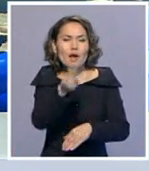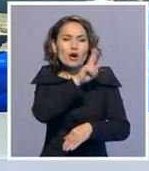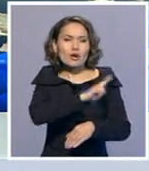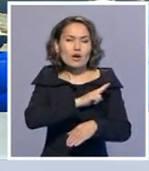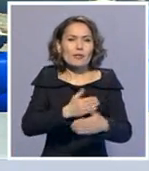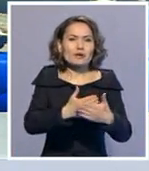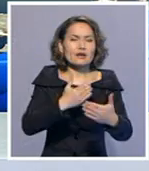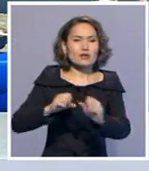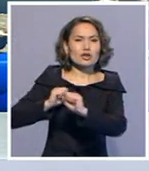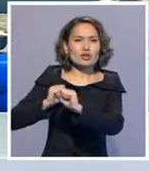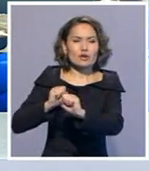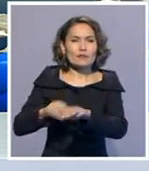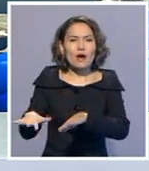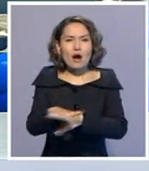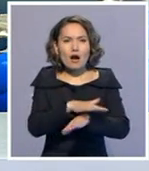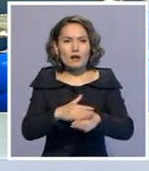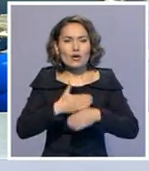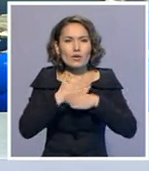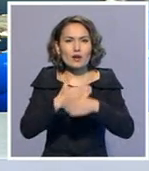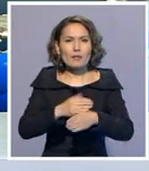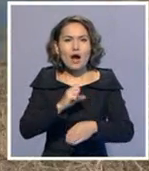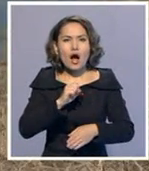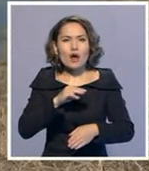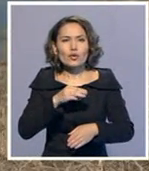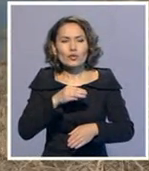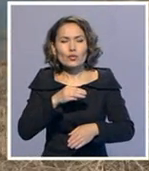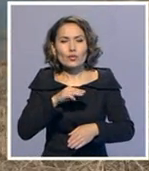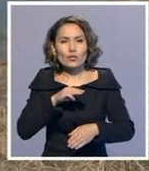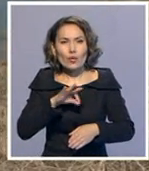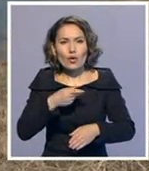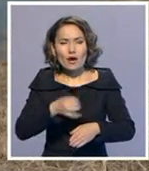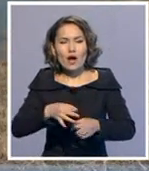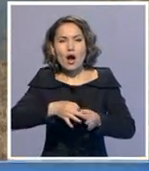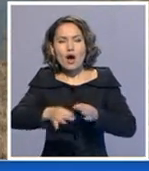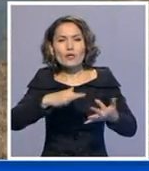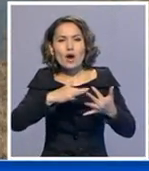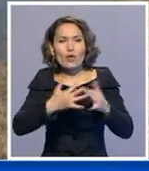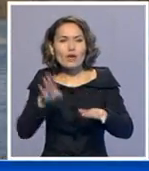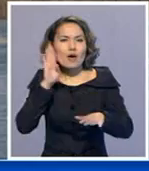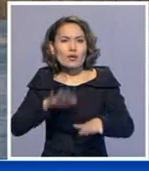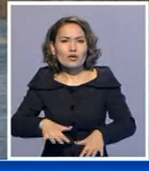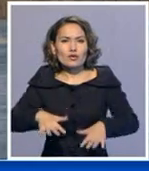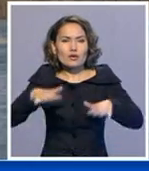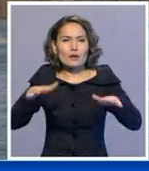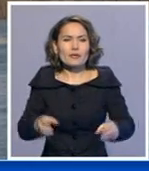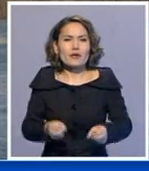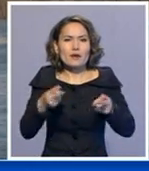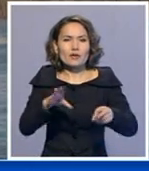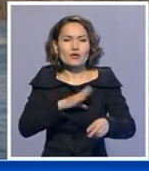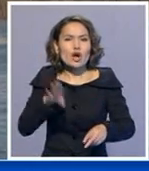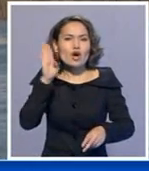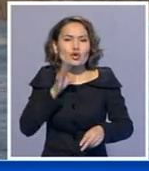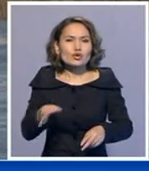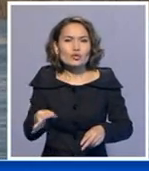қатердің алдын алу жұмыстарын нәтижелі аяқтады. Ал Ақтоғай ауданы Шолақсор ауылында жағдай қиын. Себебі Сілеті өзені арнасынан